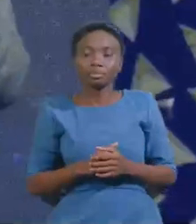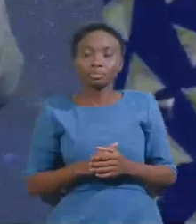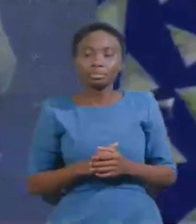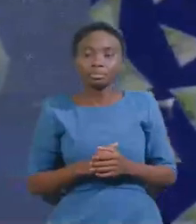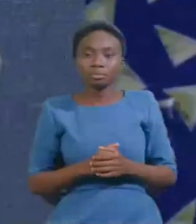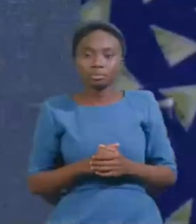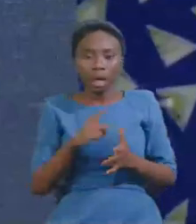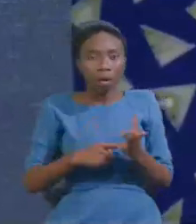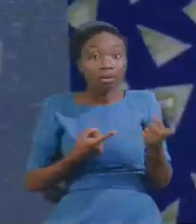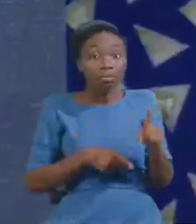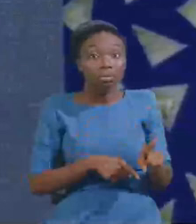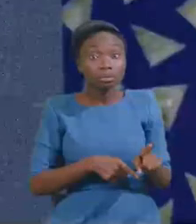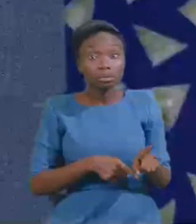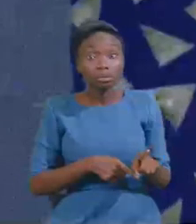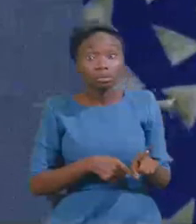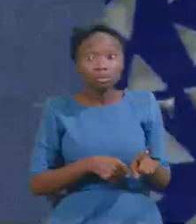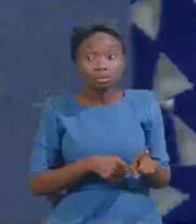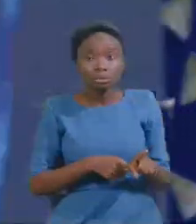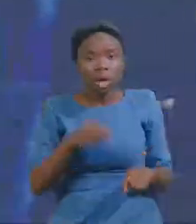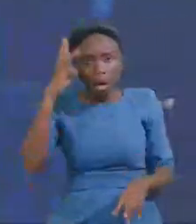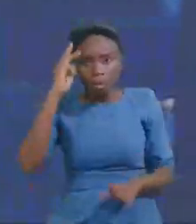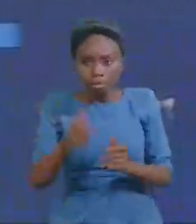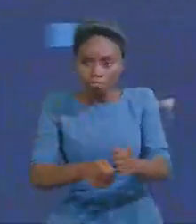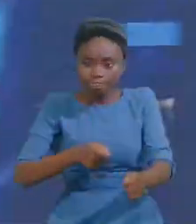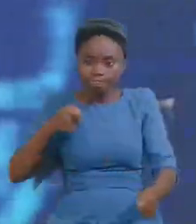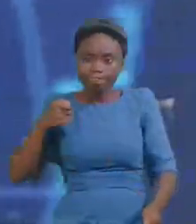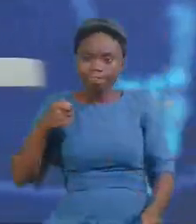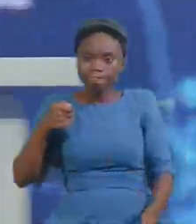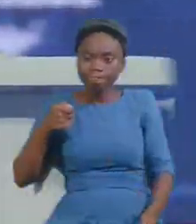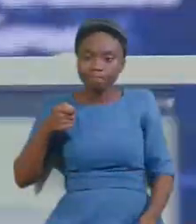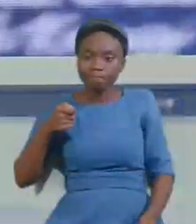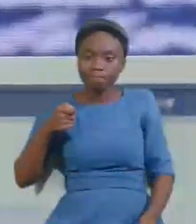quand tu n'as jamais entendu parler, tu entendras. Qu'est-ce qui est arrivé?